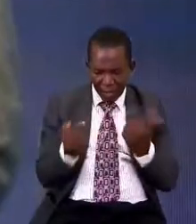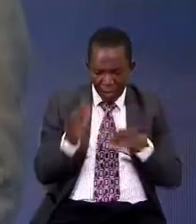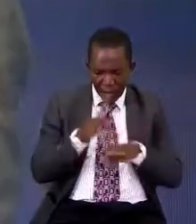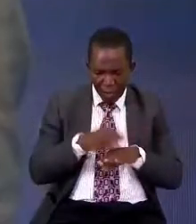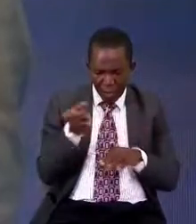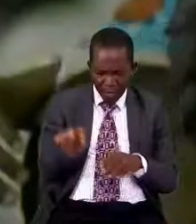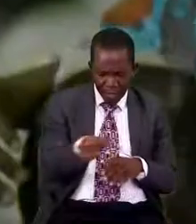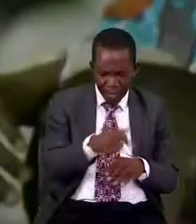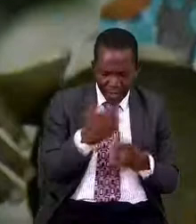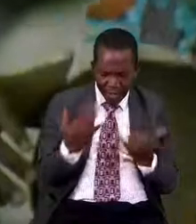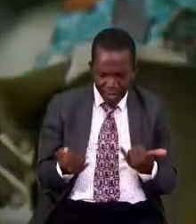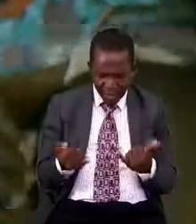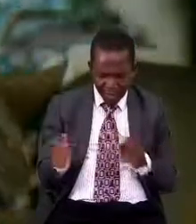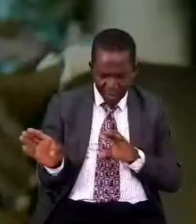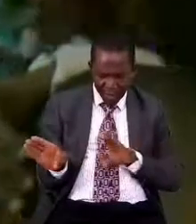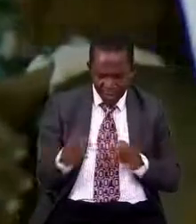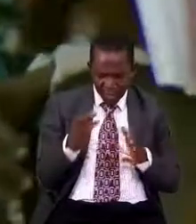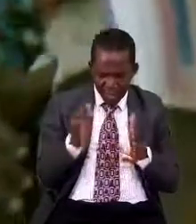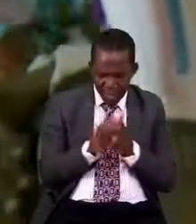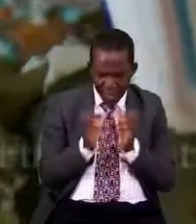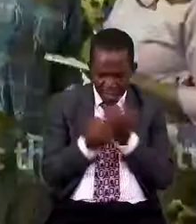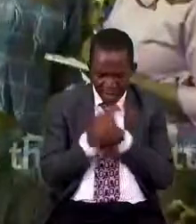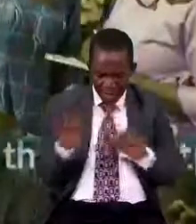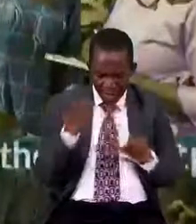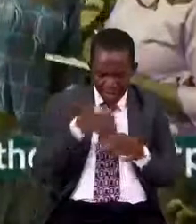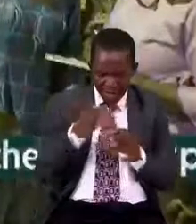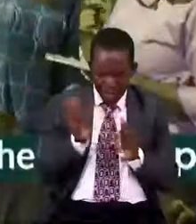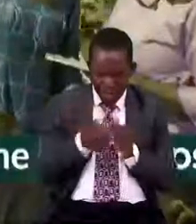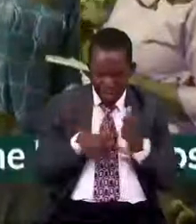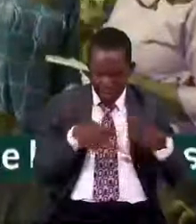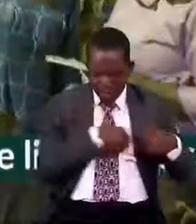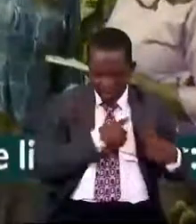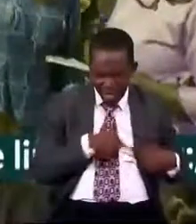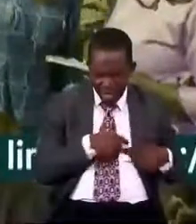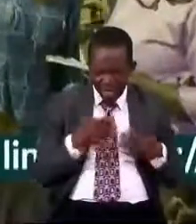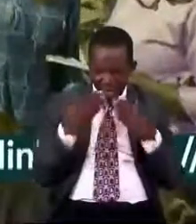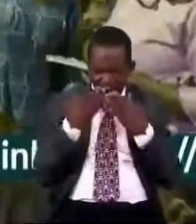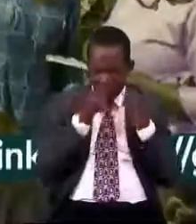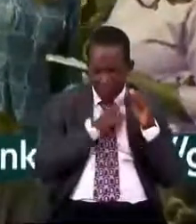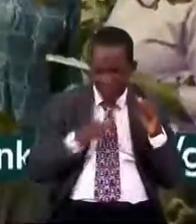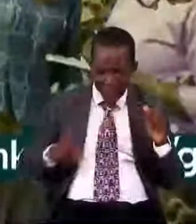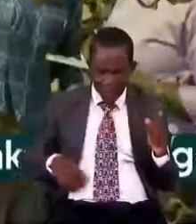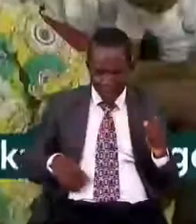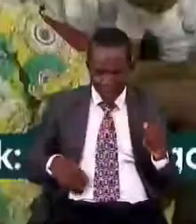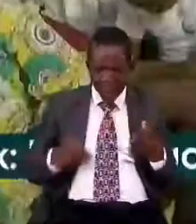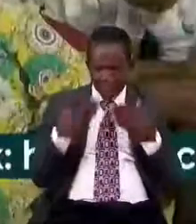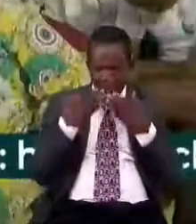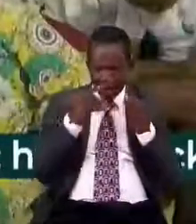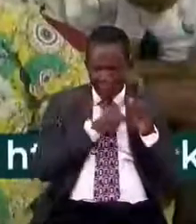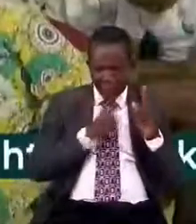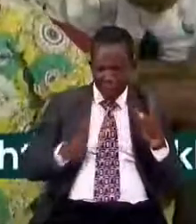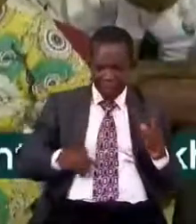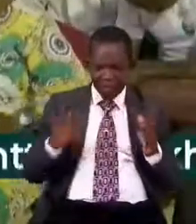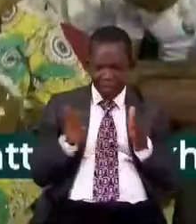Seigneur. Merci Seigneur. C'est accompli. C'est fait. Au nom